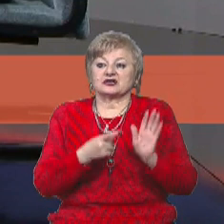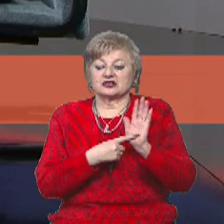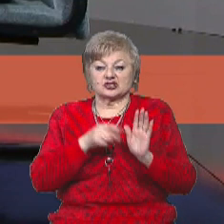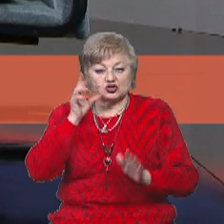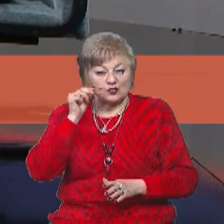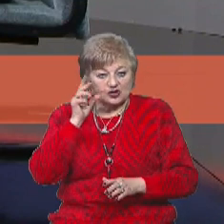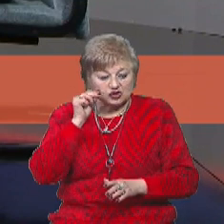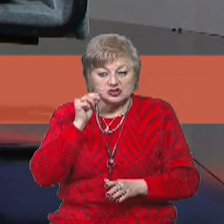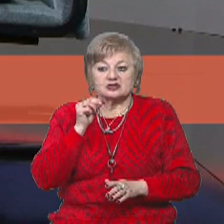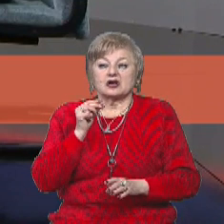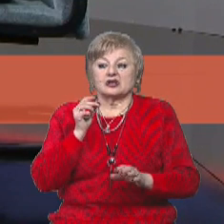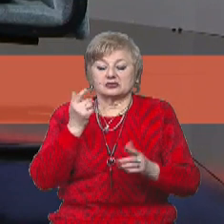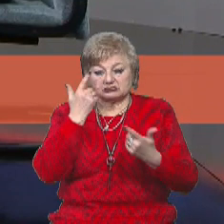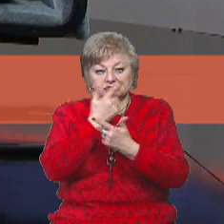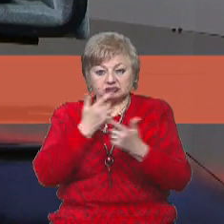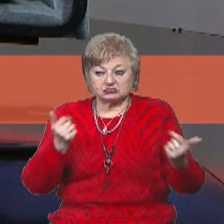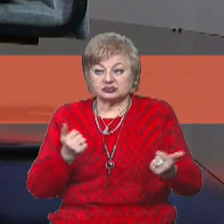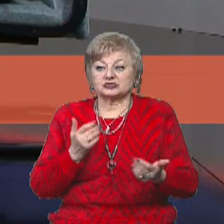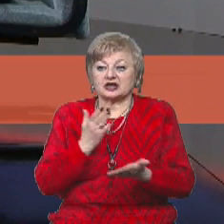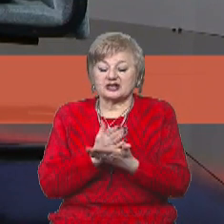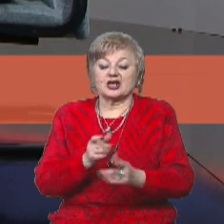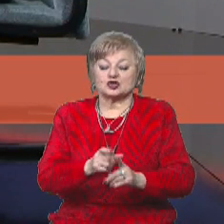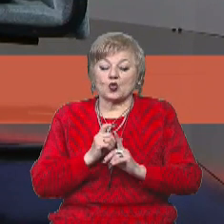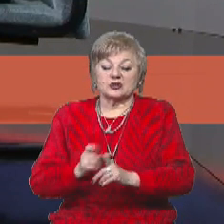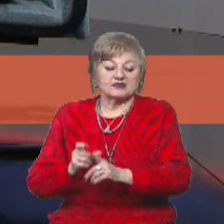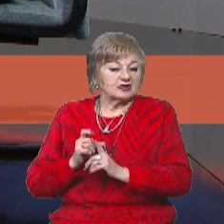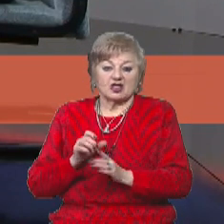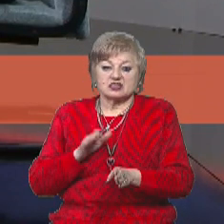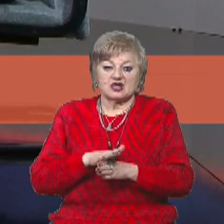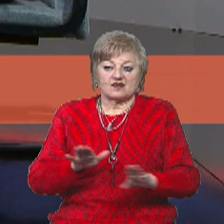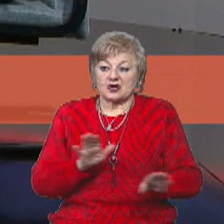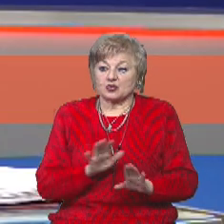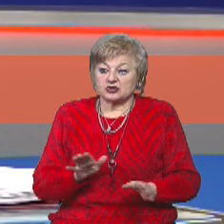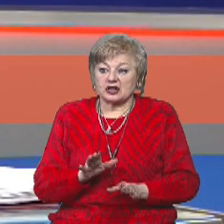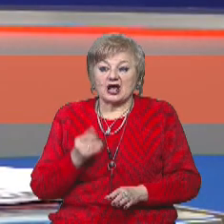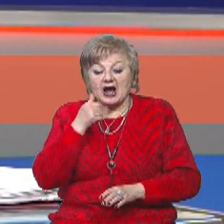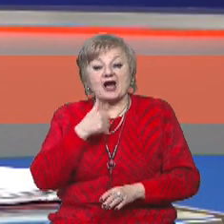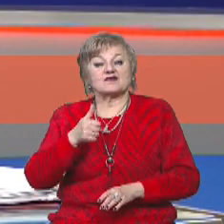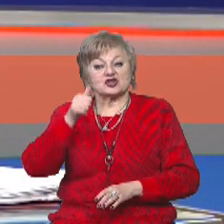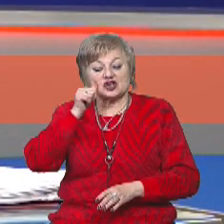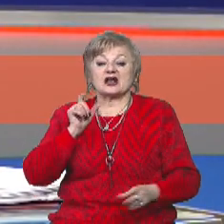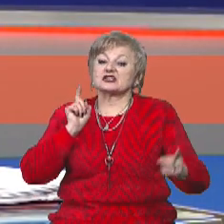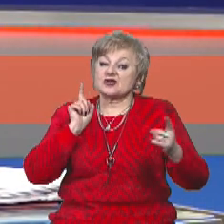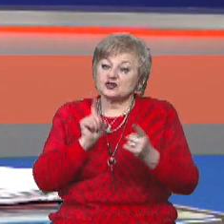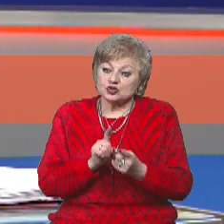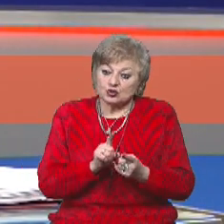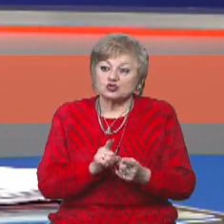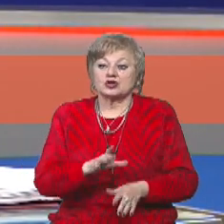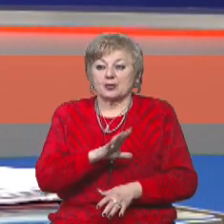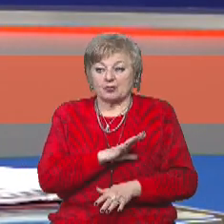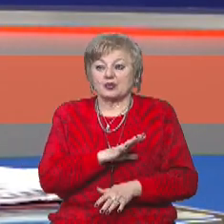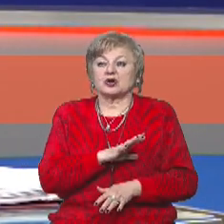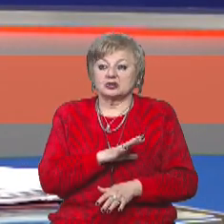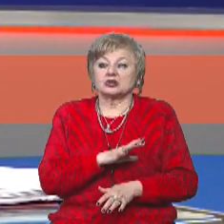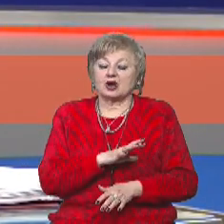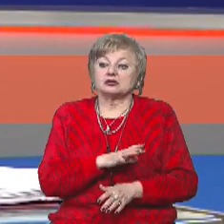26-го, і ми маємо резолюцію, на неї відповіді, і вона не виконана. Вчорашня зустріч. І вчорашня зустріч була обнадійлива,